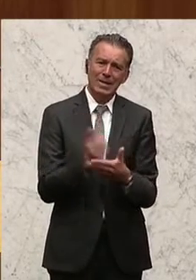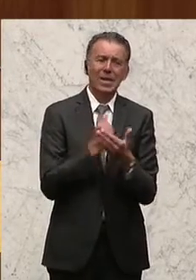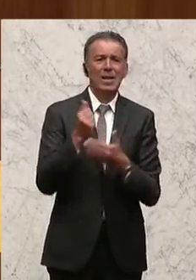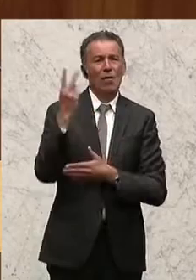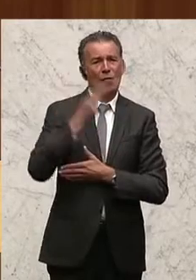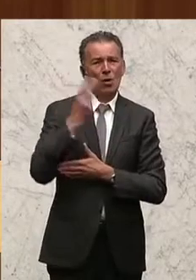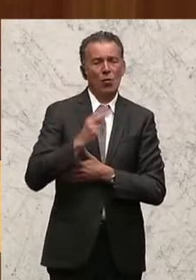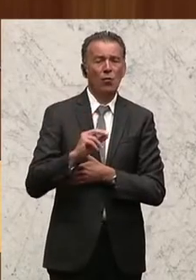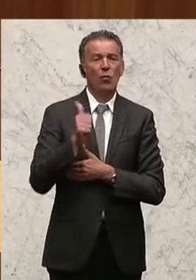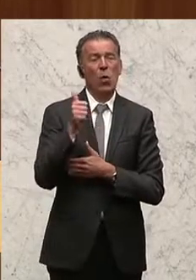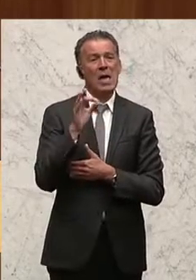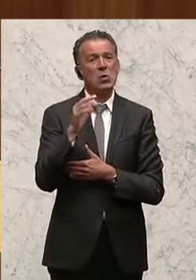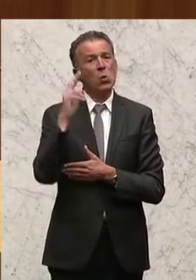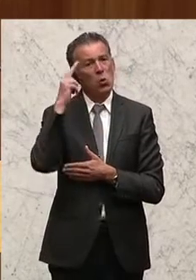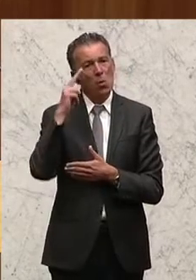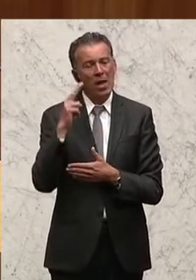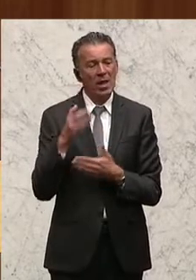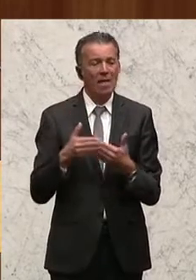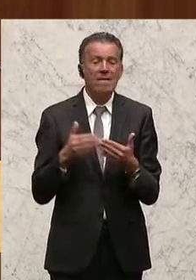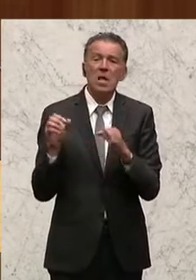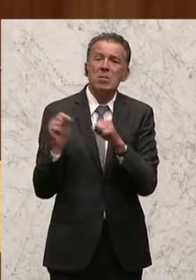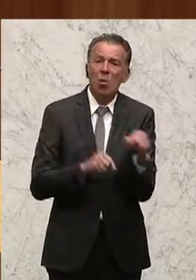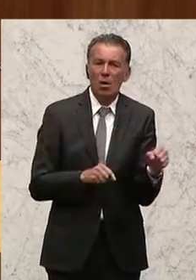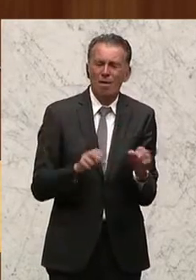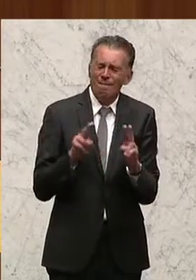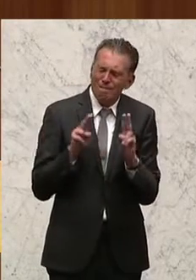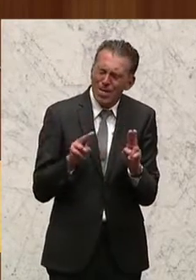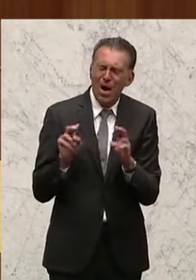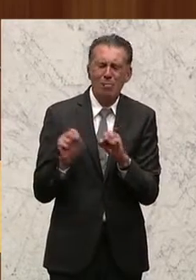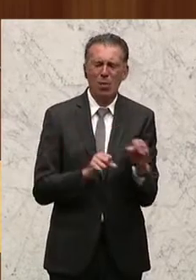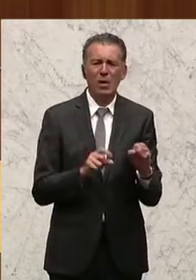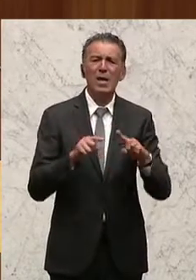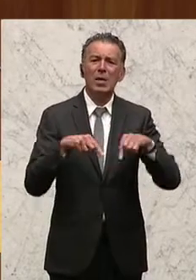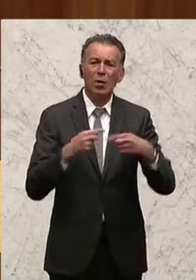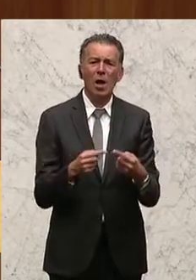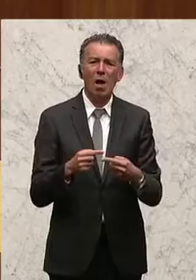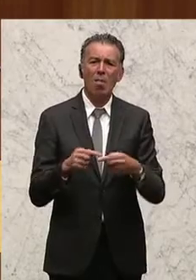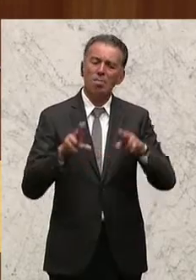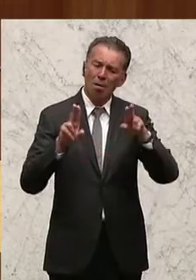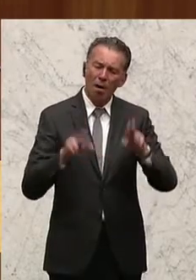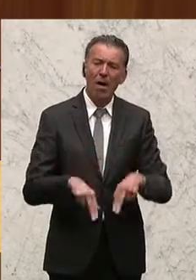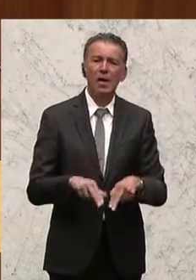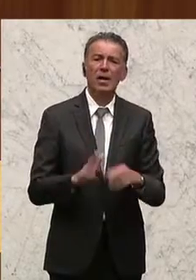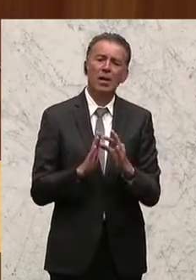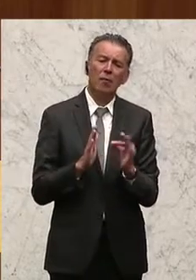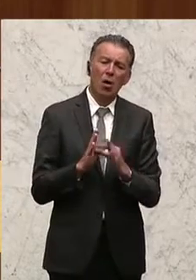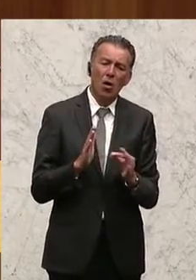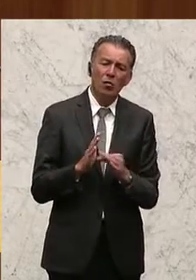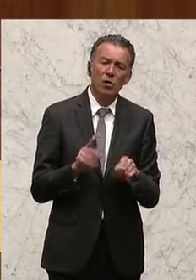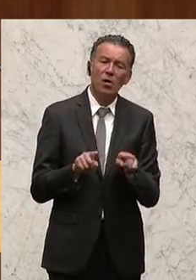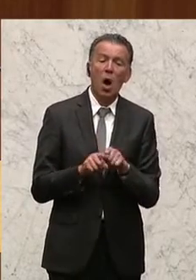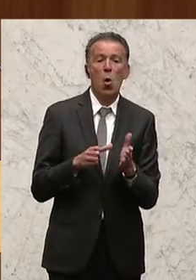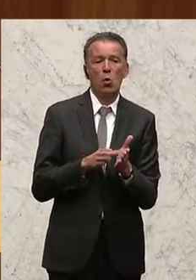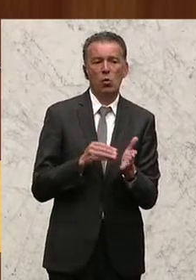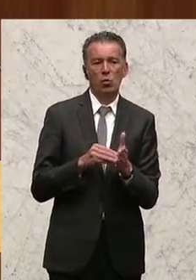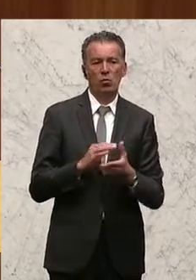als erstes einmal gut überlegt, was wirklich möglich ist, und dann alle rechtlichen Voraussetzungen auch